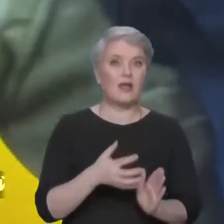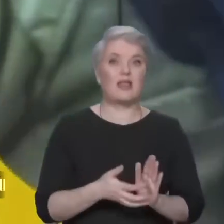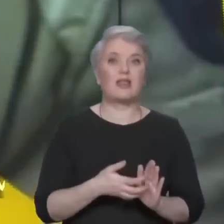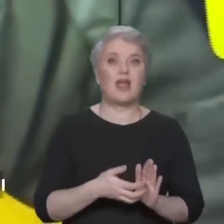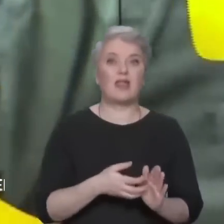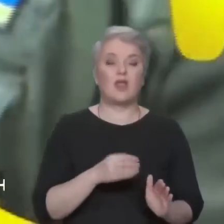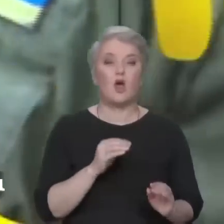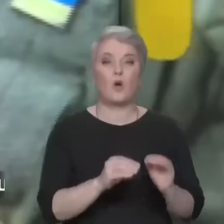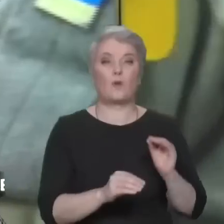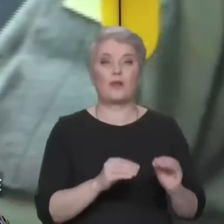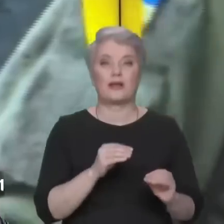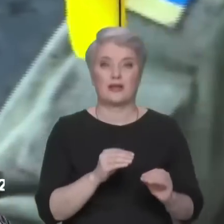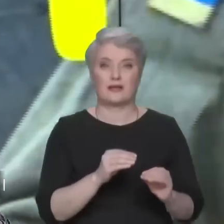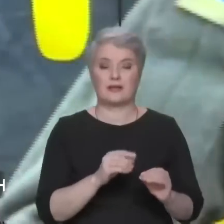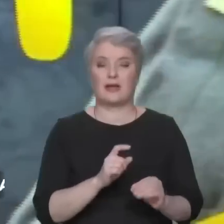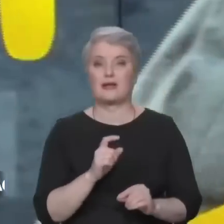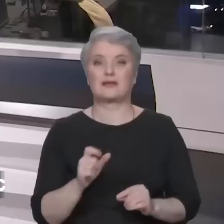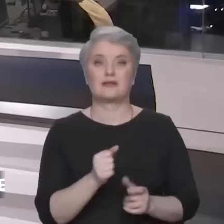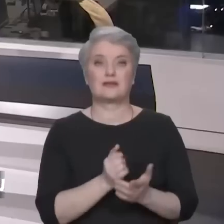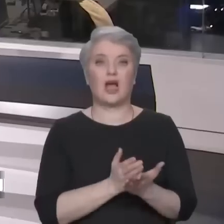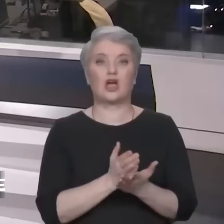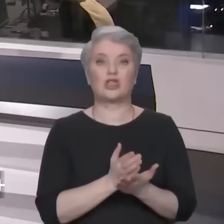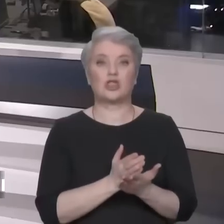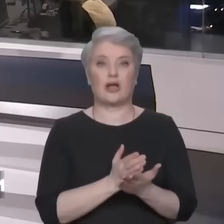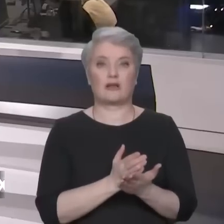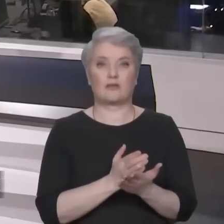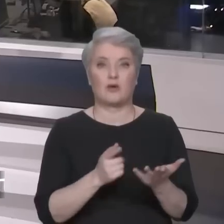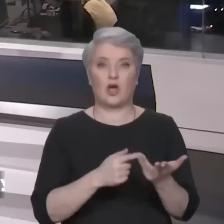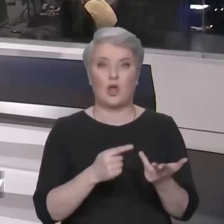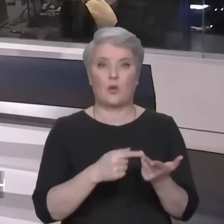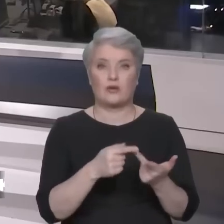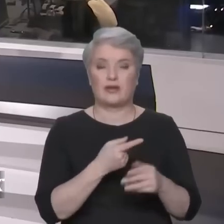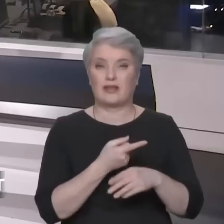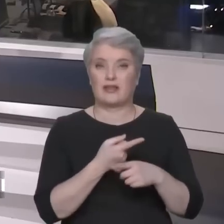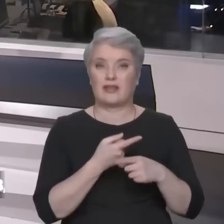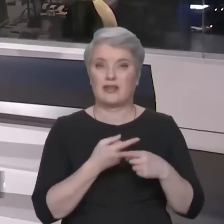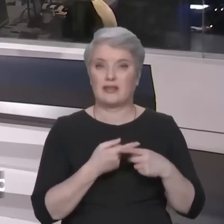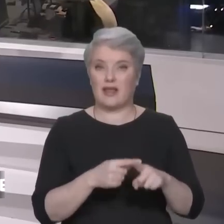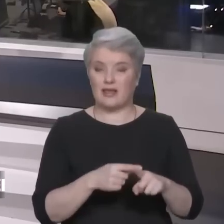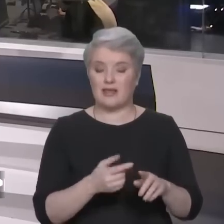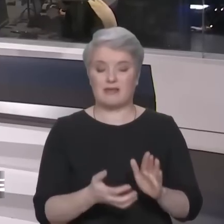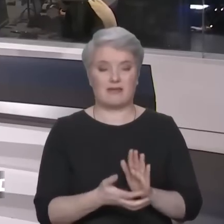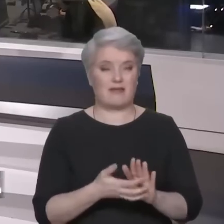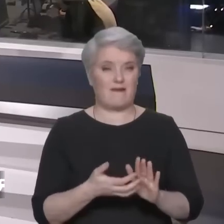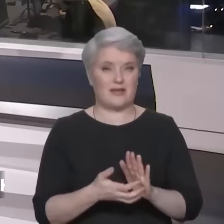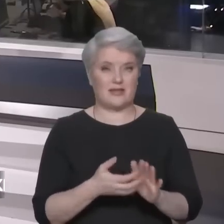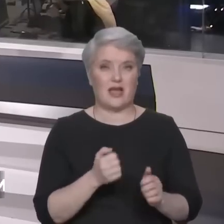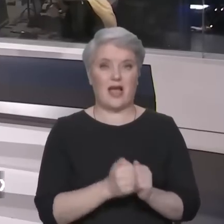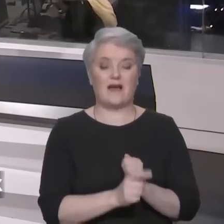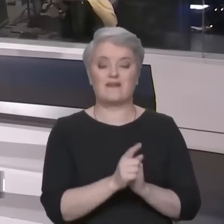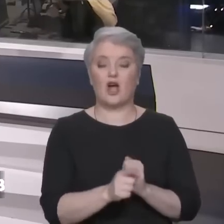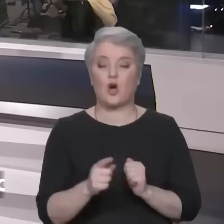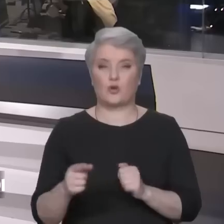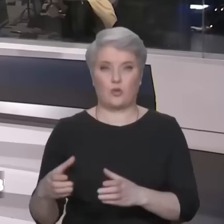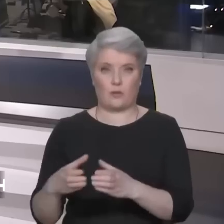критична декомплектація за штатним розкладом по техніці. Не вистачає її повноцінно на кожен підрозділ. Якість